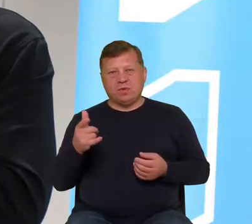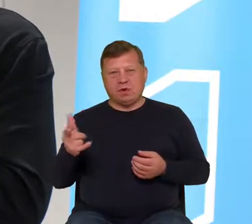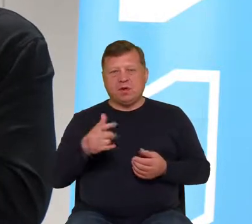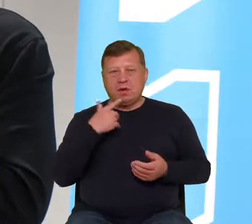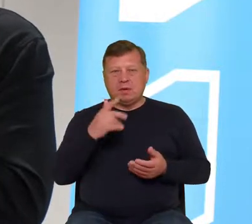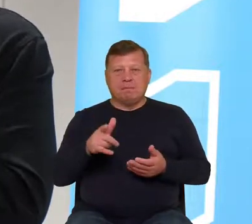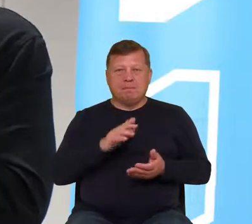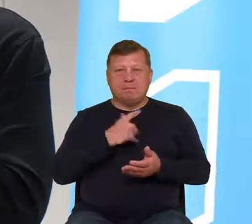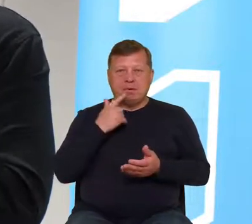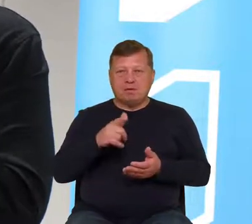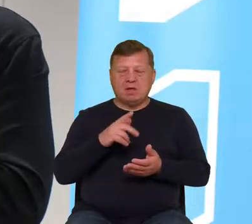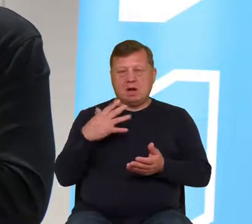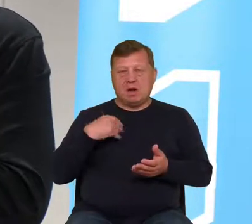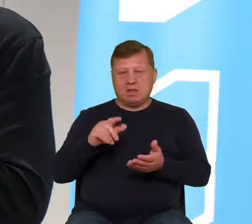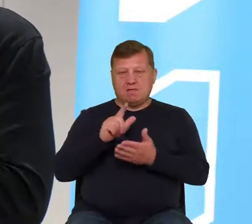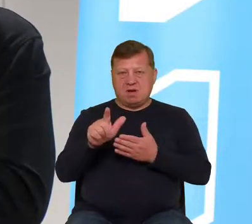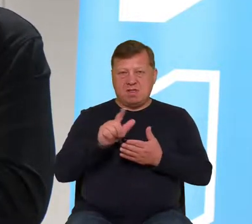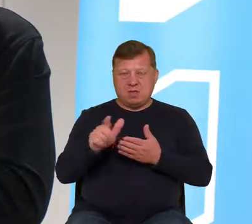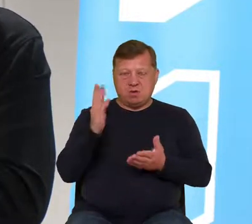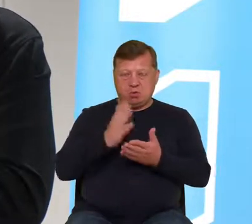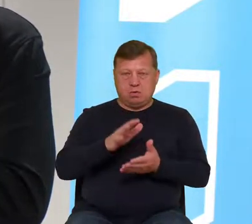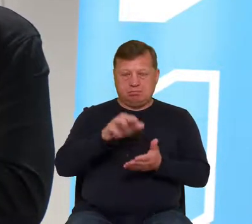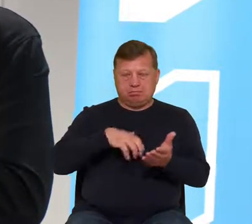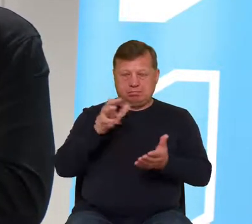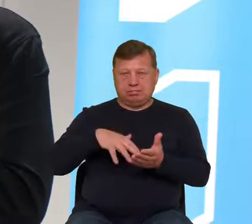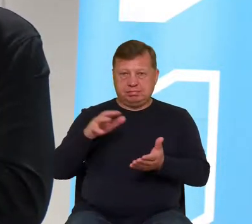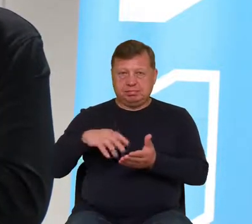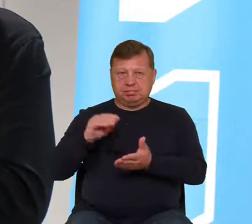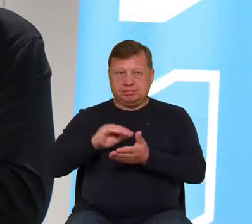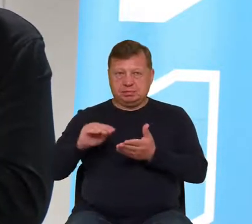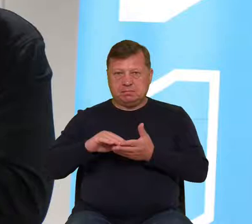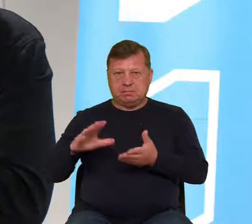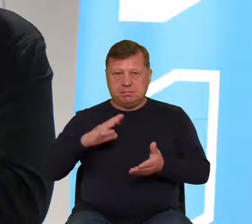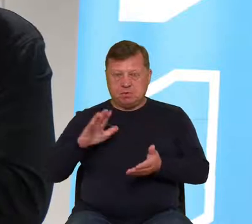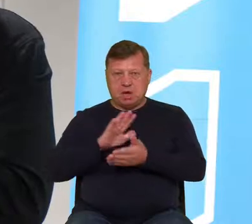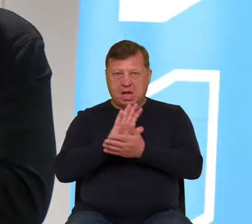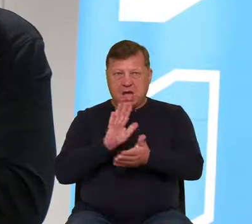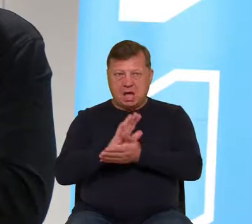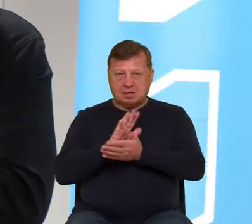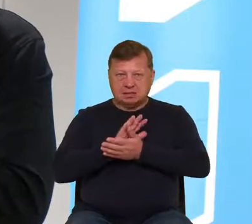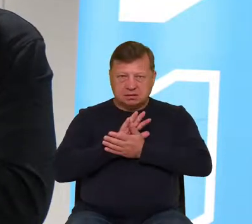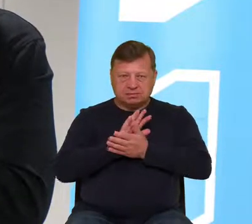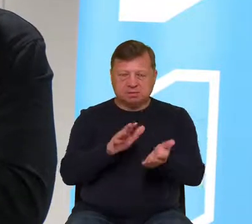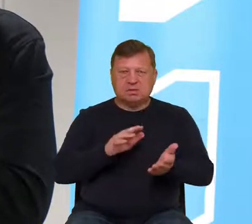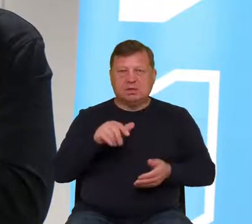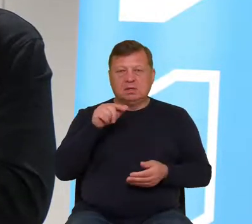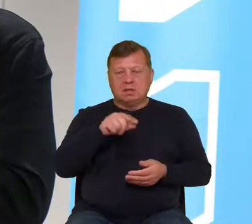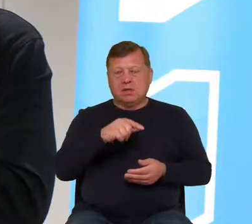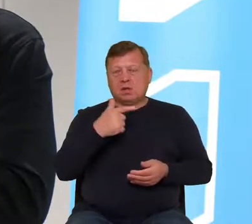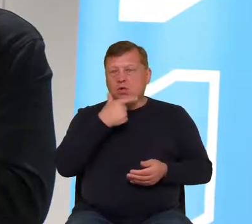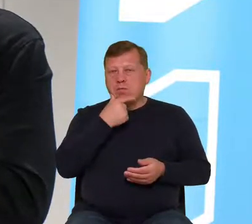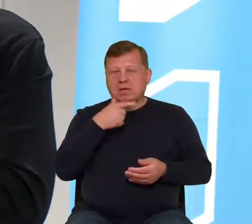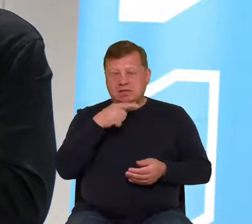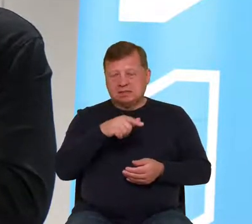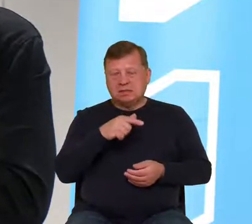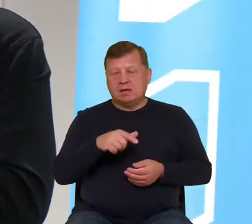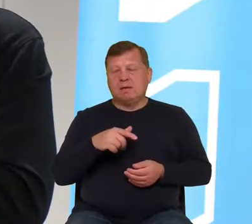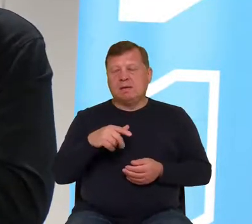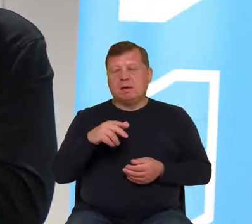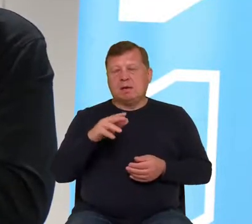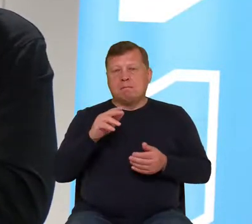prasy. Podobno jako 12-latek pisywał już artykuły do dublińskich magazynów